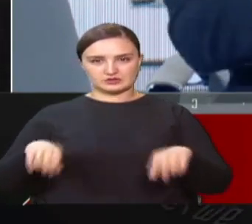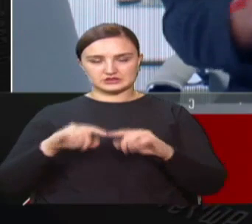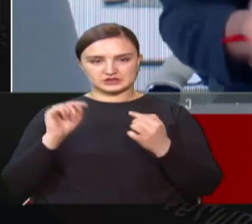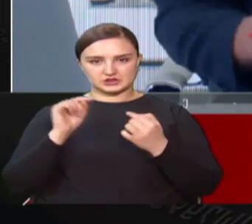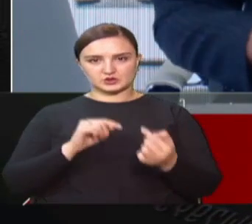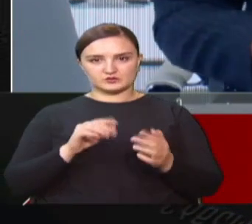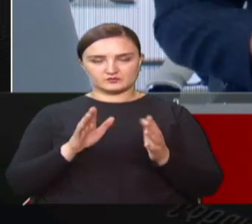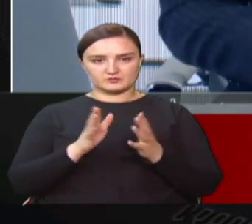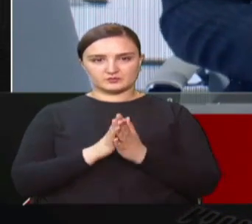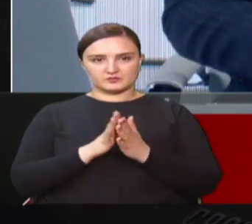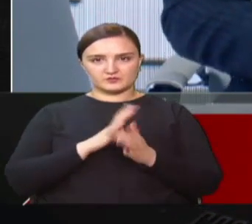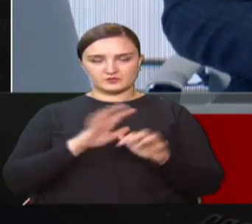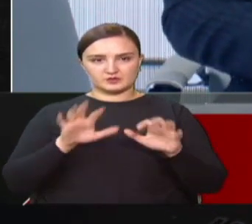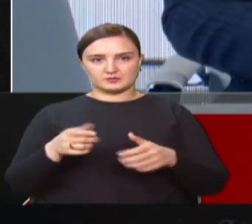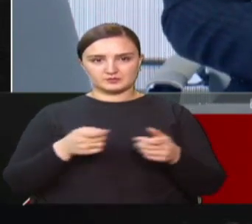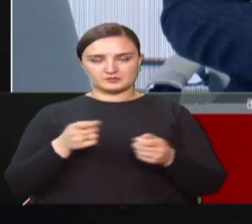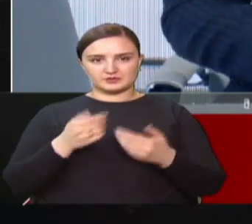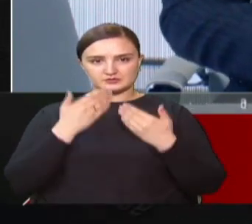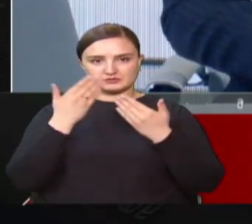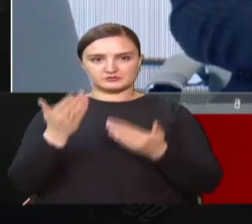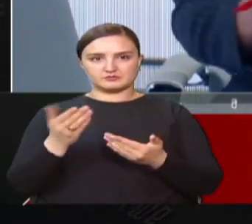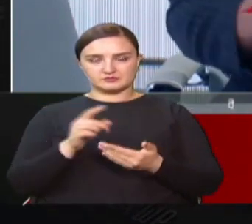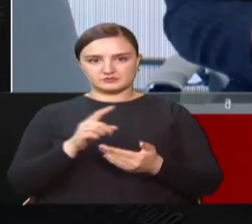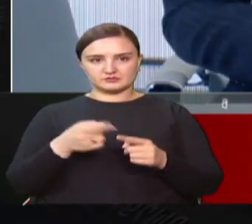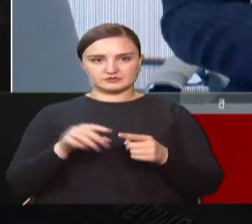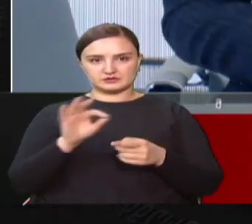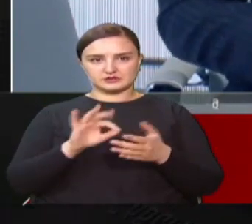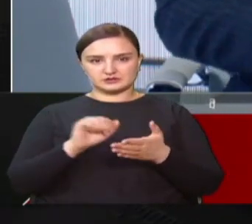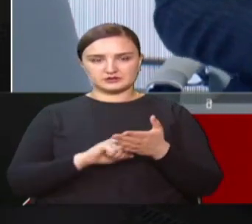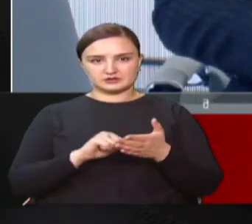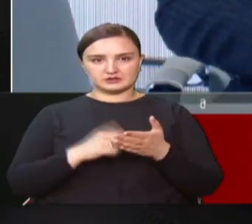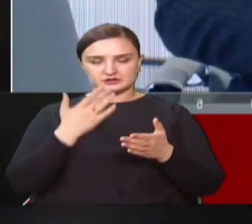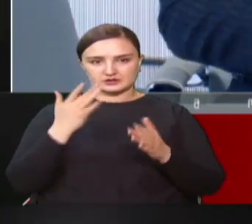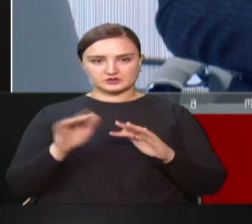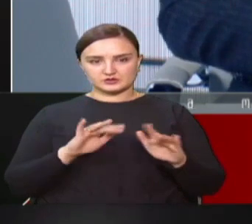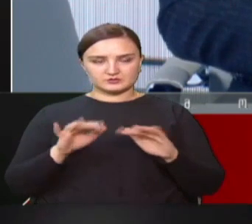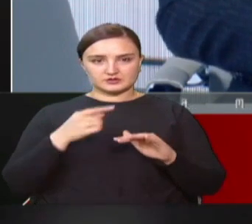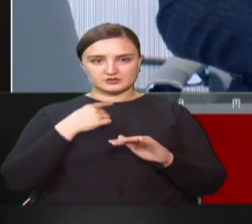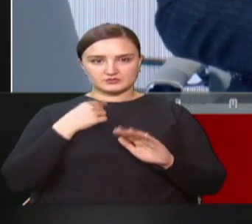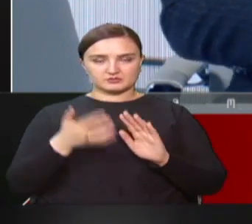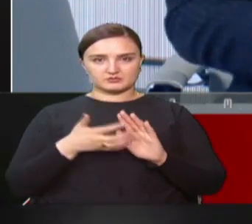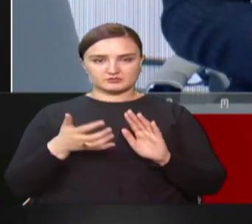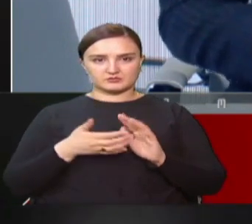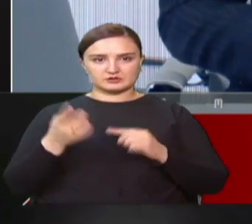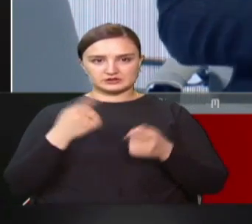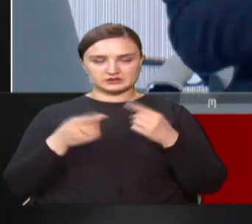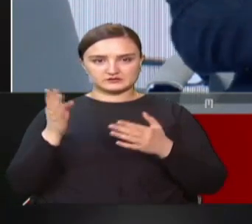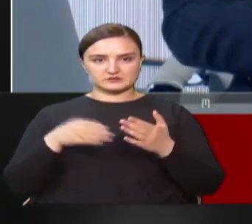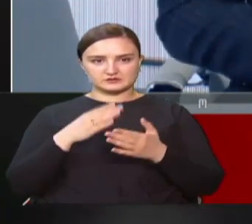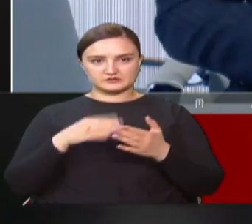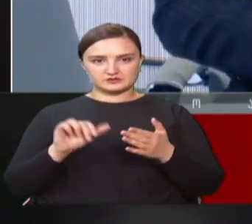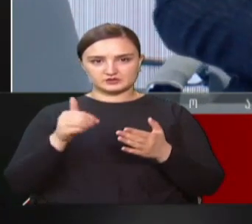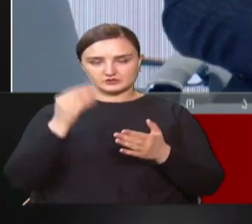მათ პრეზიდენტს რიგარი შესხდომის მოწვევის მიზნით მიმართეს, თუმცა იმის გამო, რომ ნაციონალური მოძრაობის ხმები აკლდებოდათ, მოთხოვნა უკან გაიწვიეს.